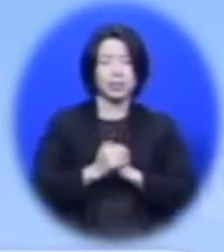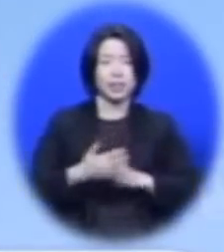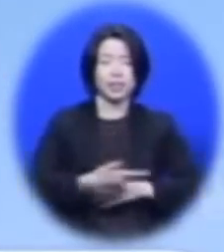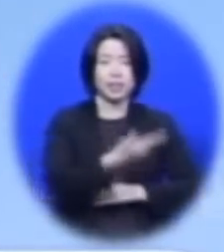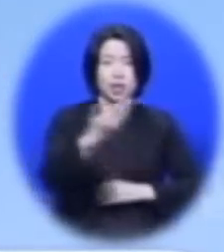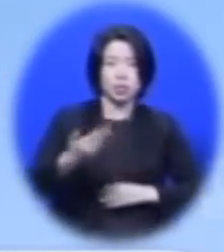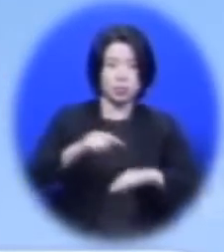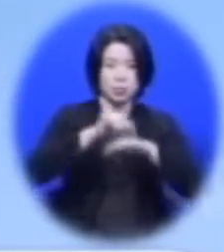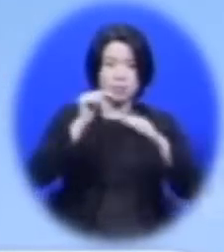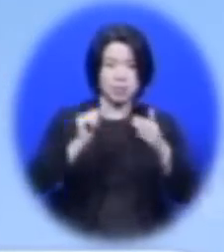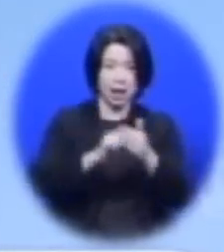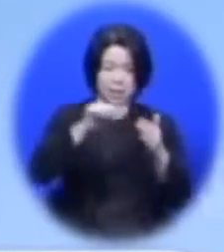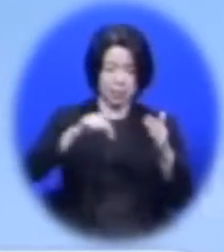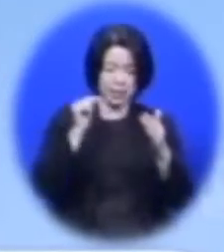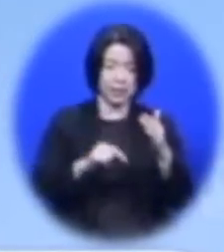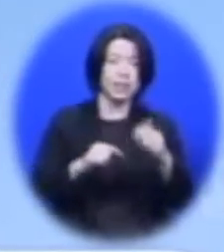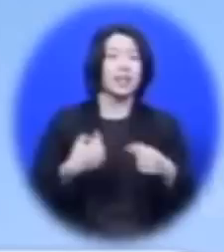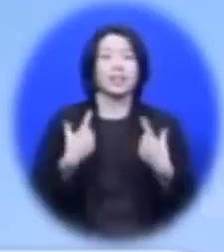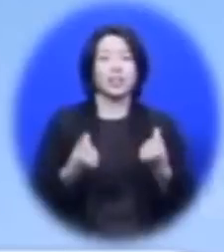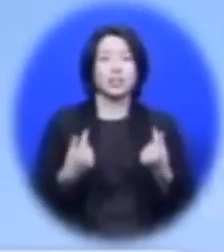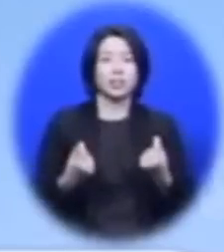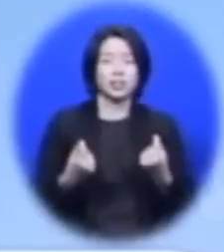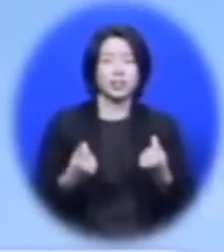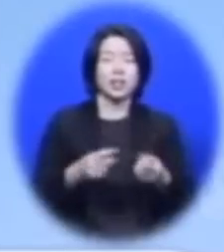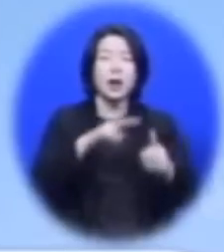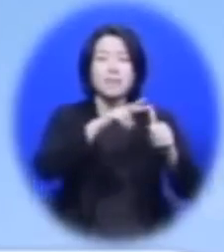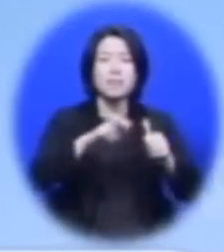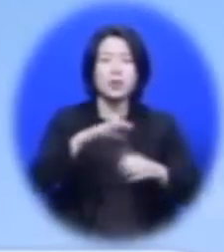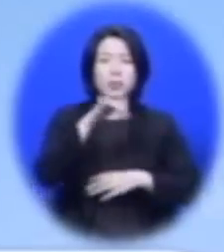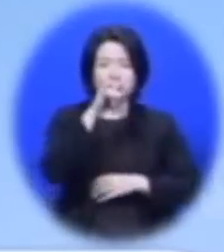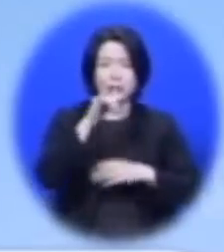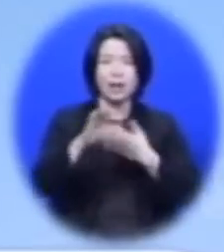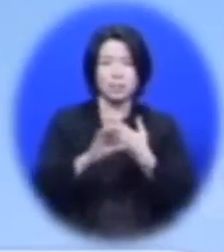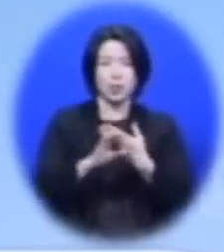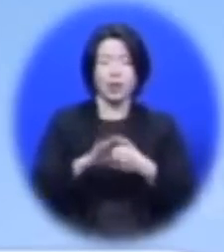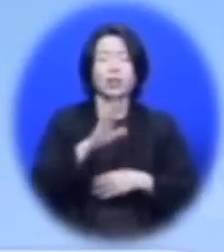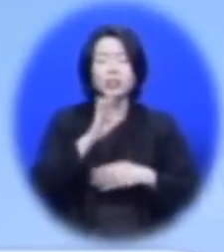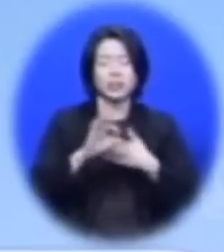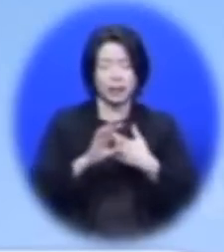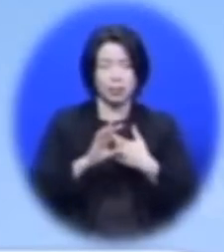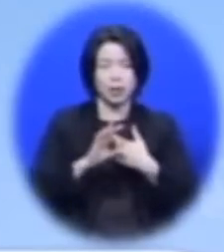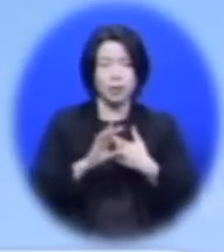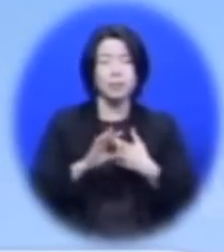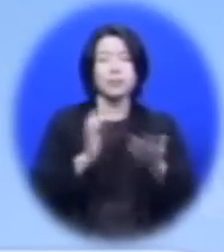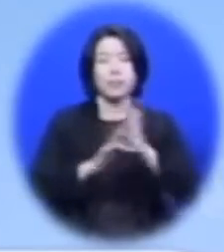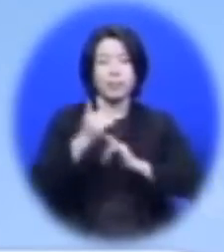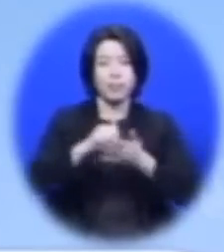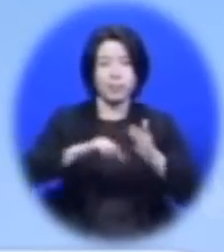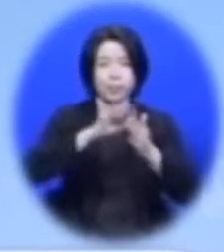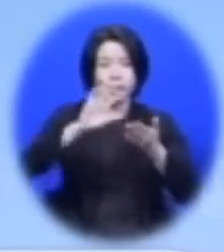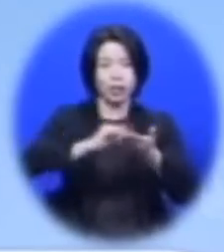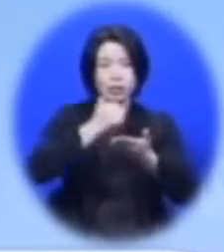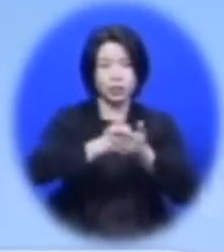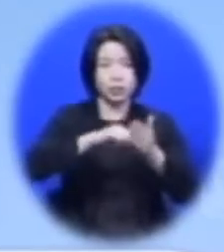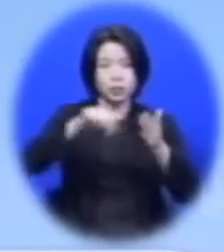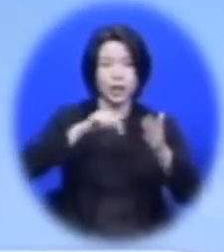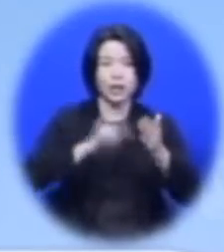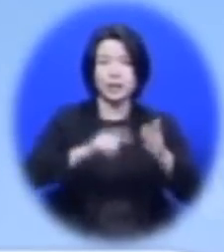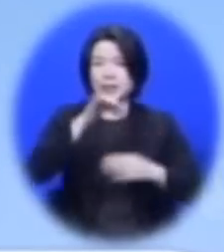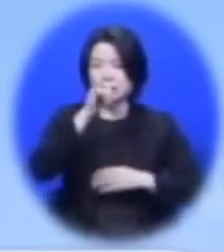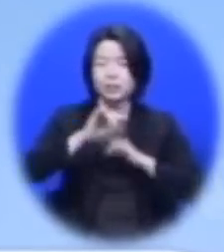여러분 마음 안에 여전히 미움이 있다면, 그렇다면 예수 그리스도 안에 있는 게